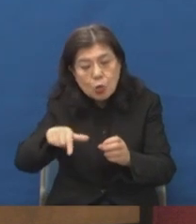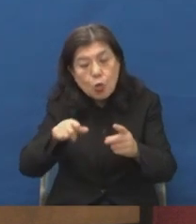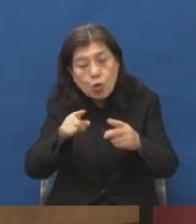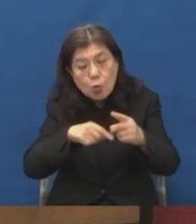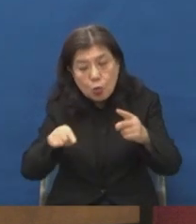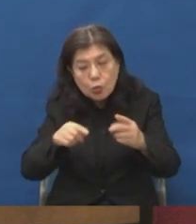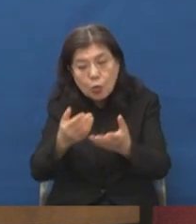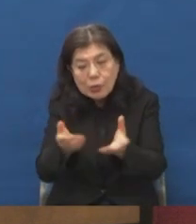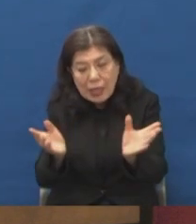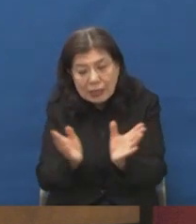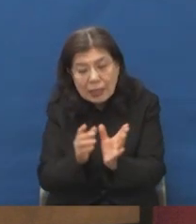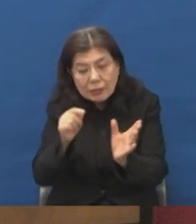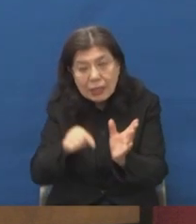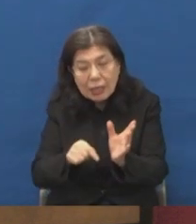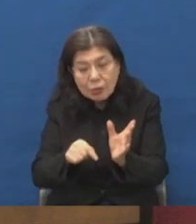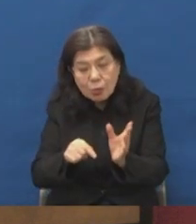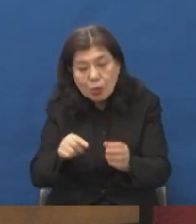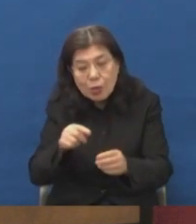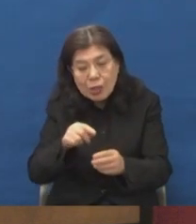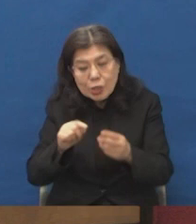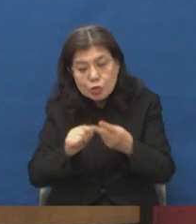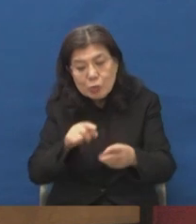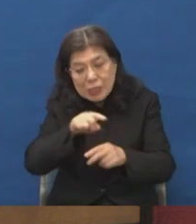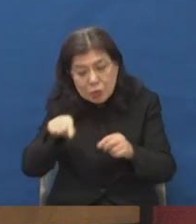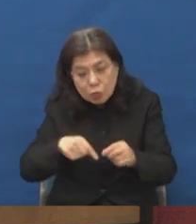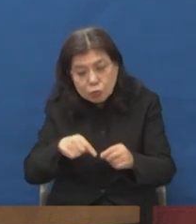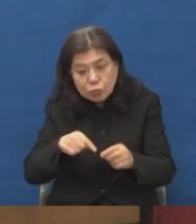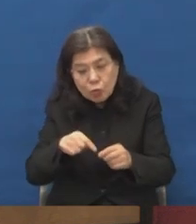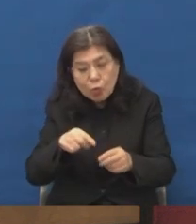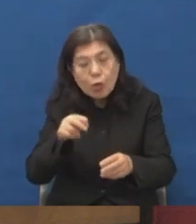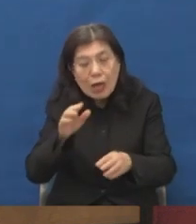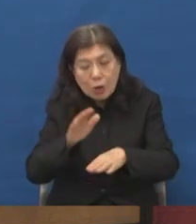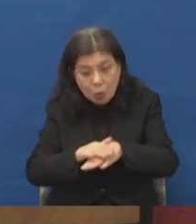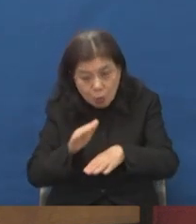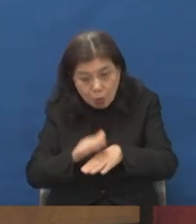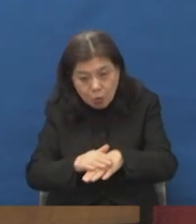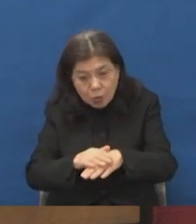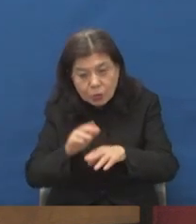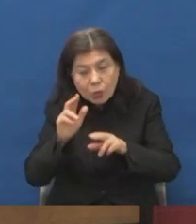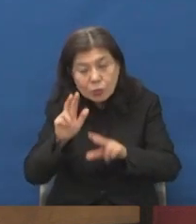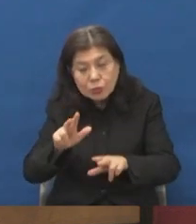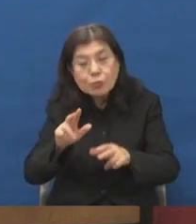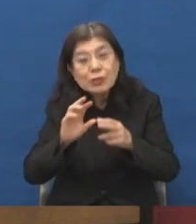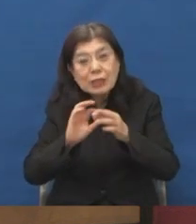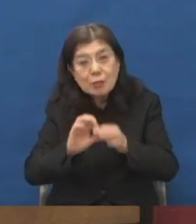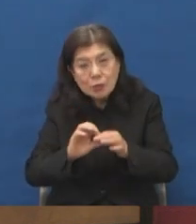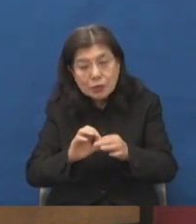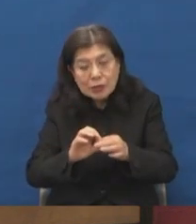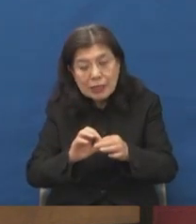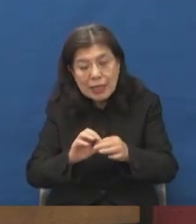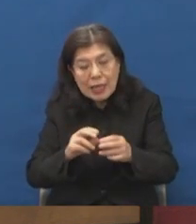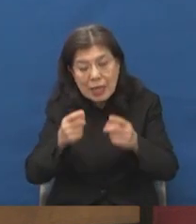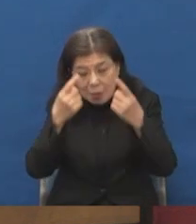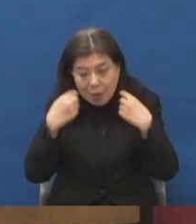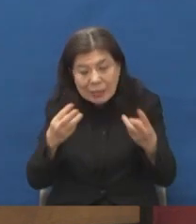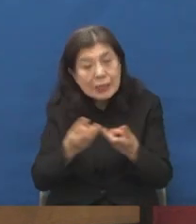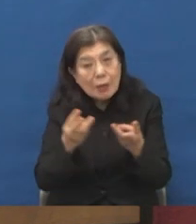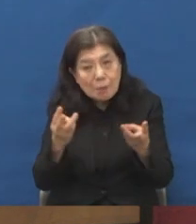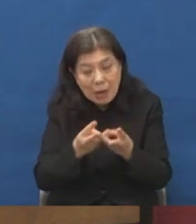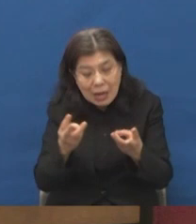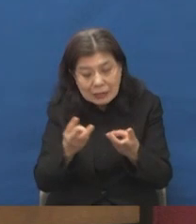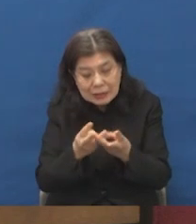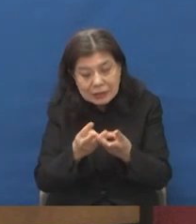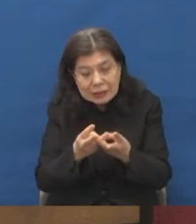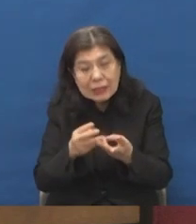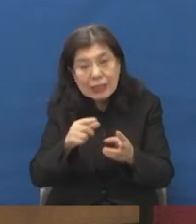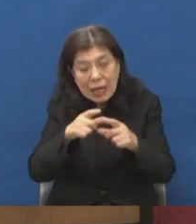便局における取り扱いに関する法律の規定に基づき、マイナンバーカードに搭載されている電子証明書の発行、更新等